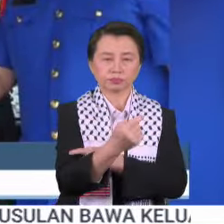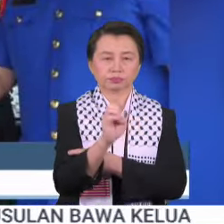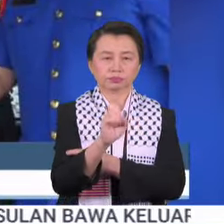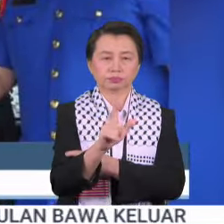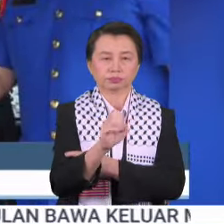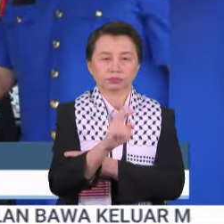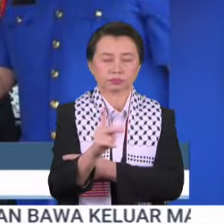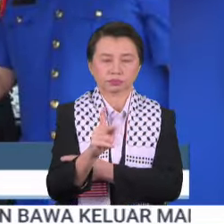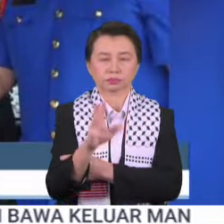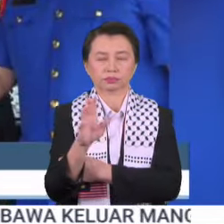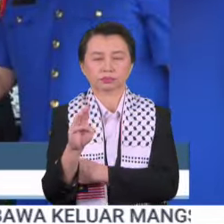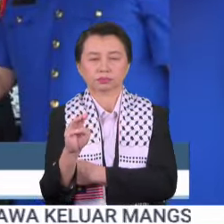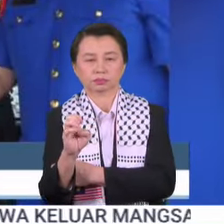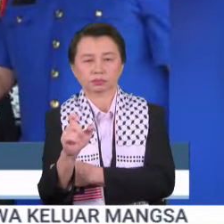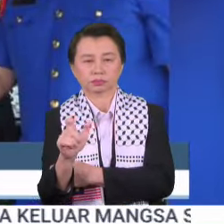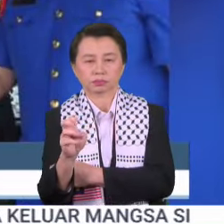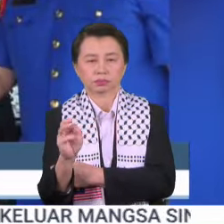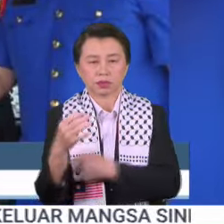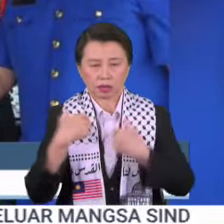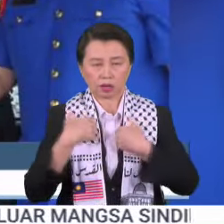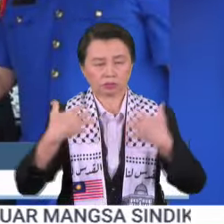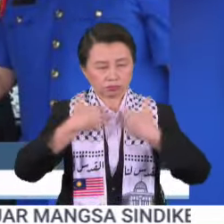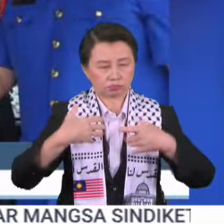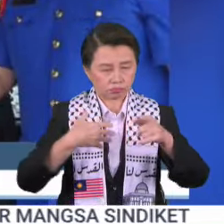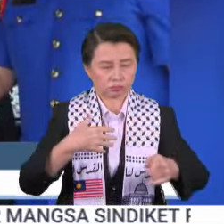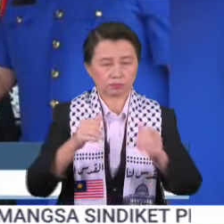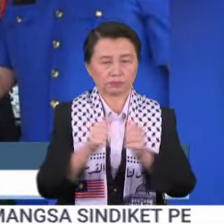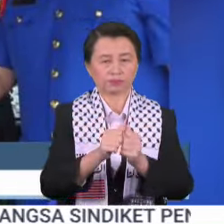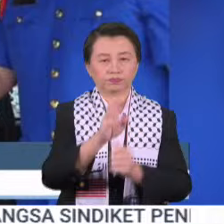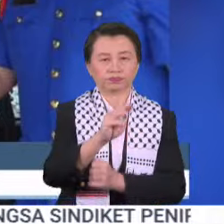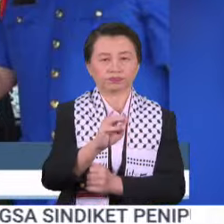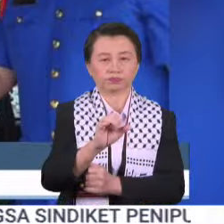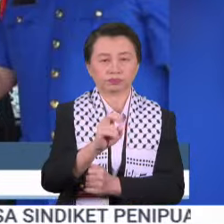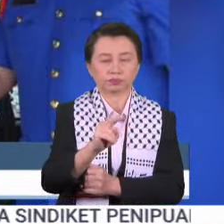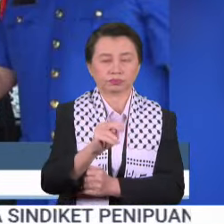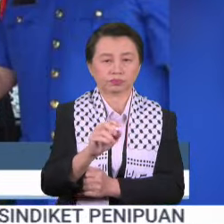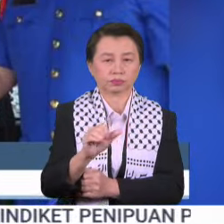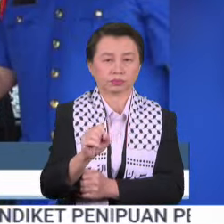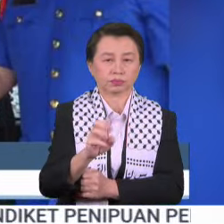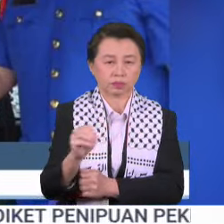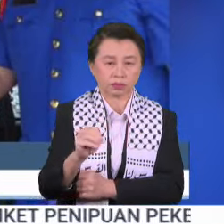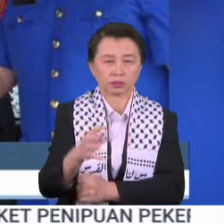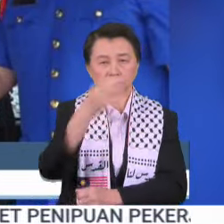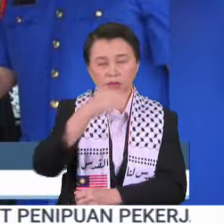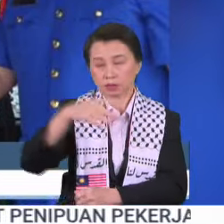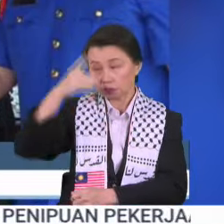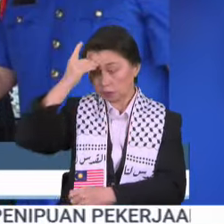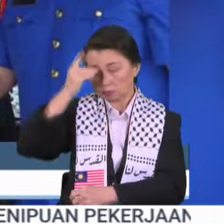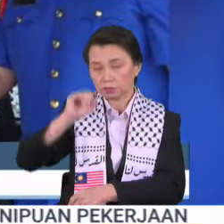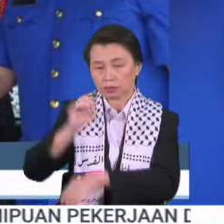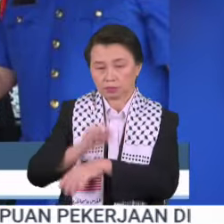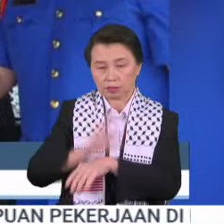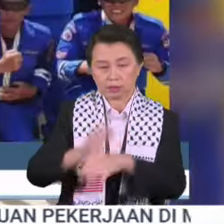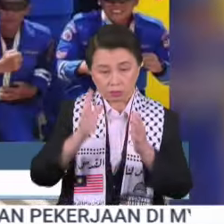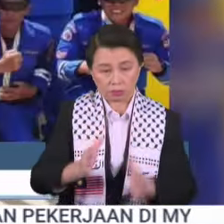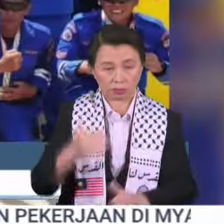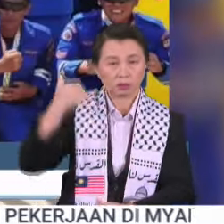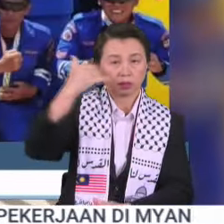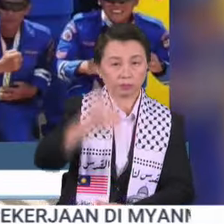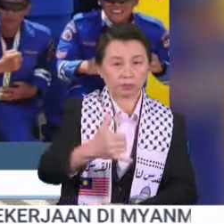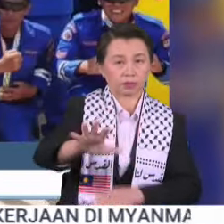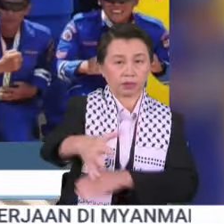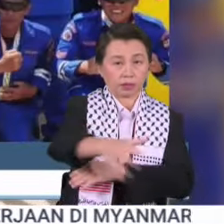Taman Negara Tanjung Datu dan Sanctuary Hidupan Liar Samunsam. Sementara itu, Dato' Wilson turut menasihati orang awam yang berkunjung